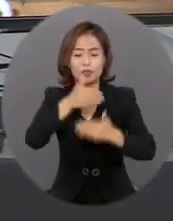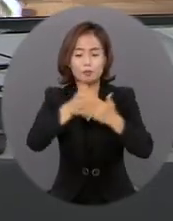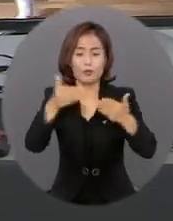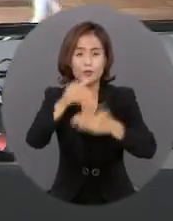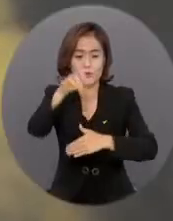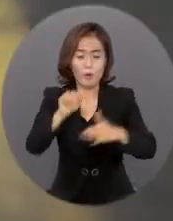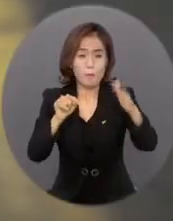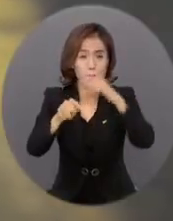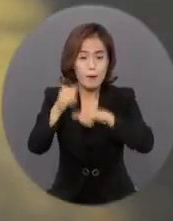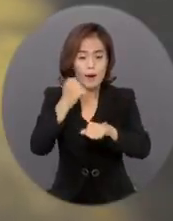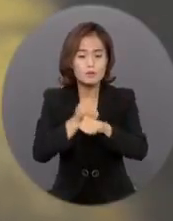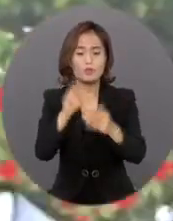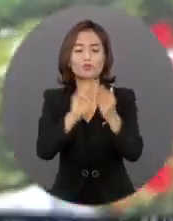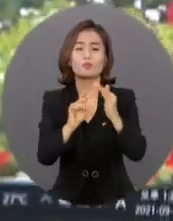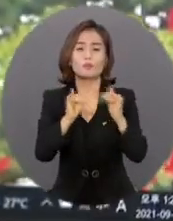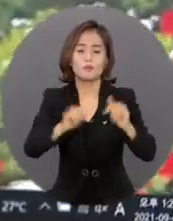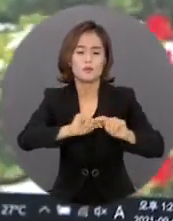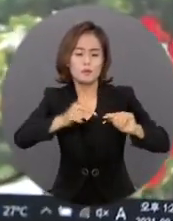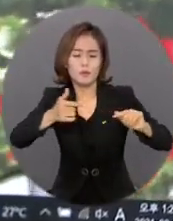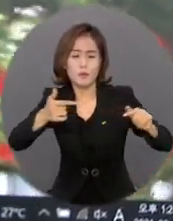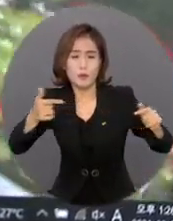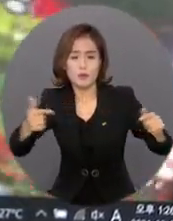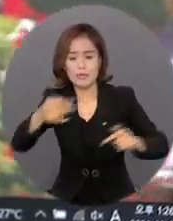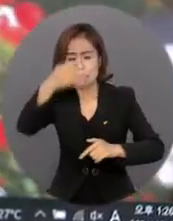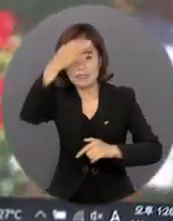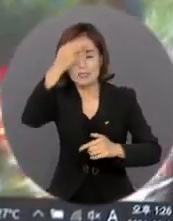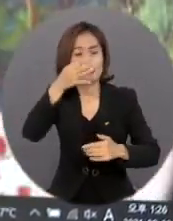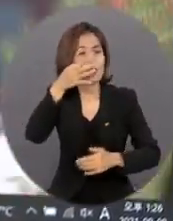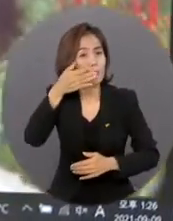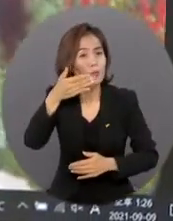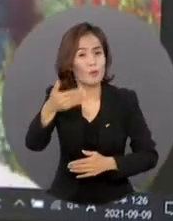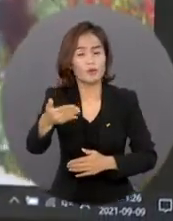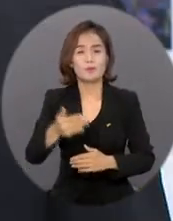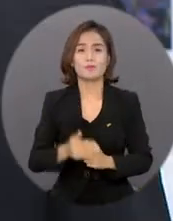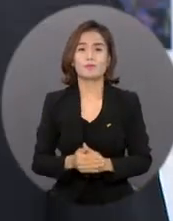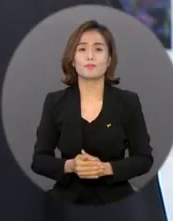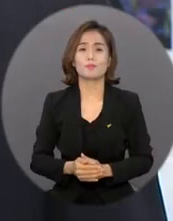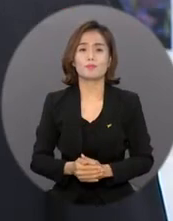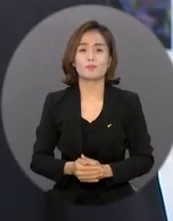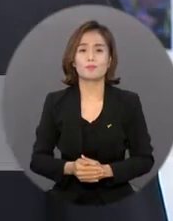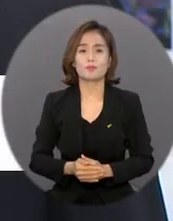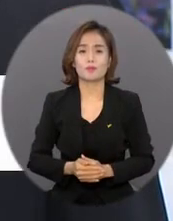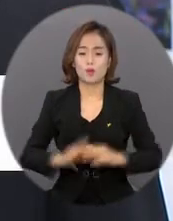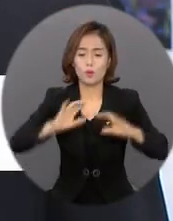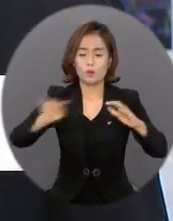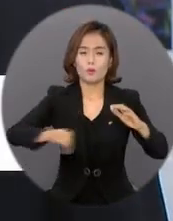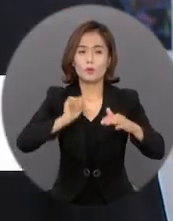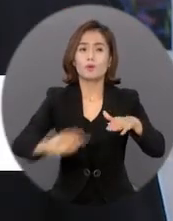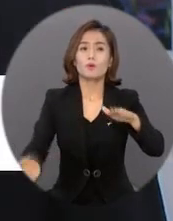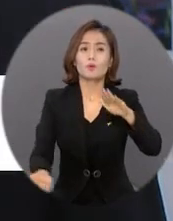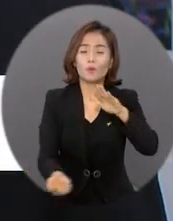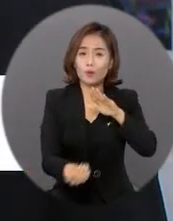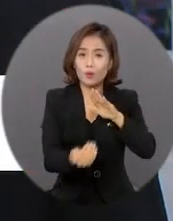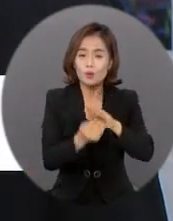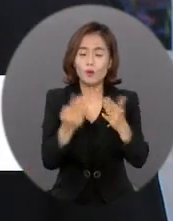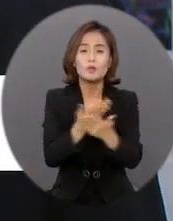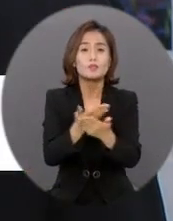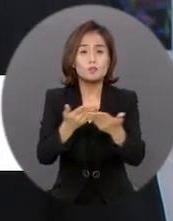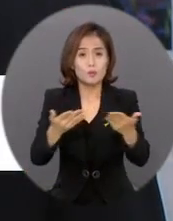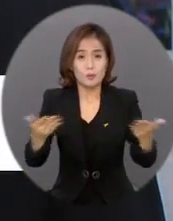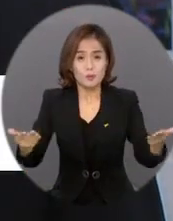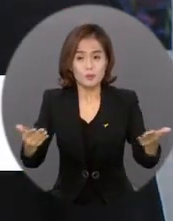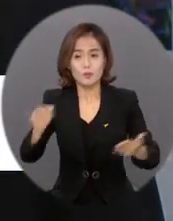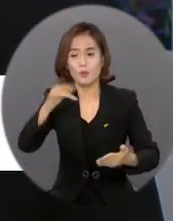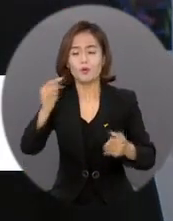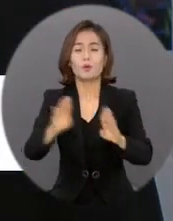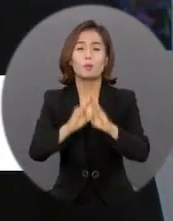방문, 가상 유명인 등 다양한 메타버스 기술이 선보여졌습니다. 국내 최대 최고의